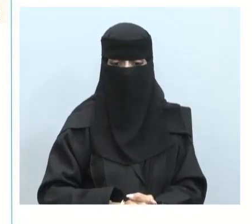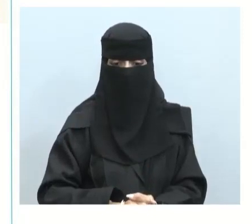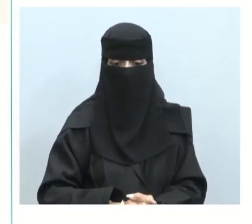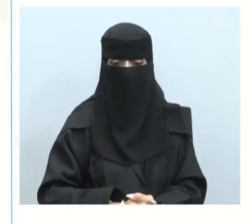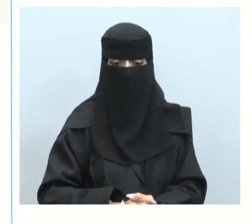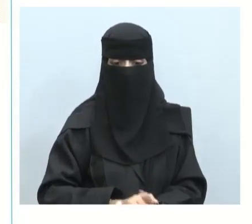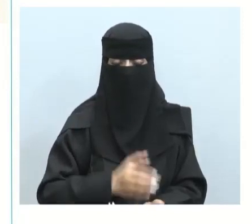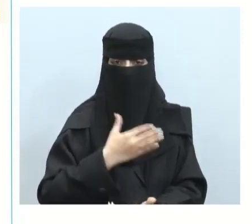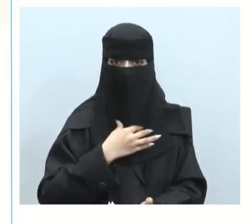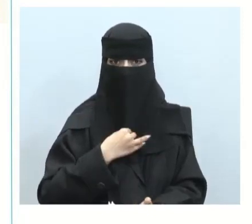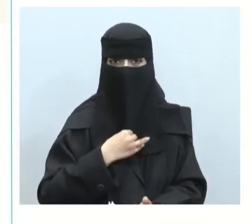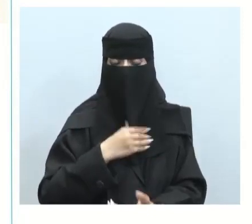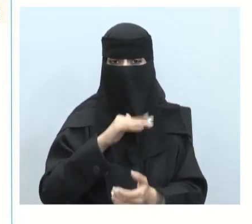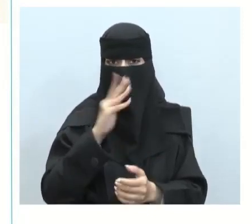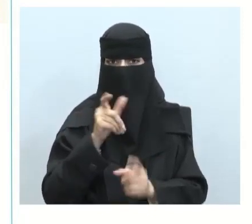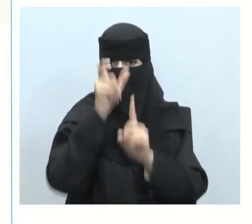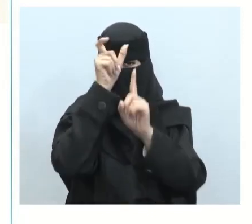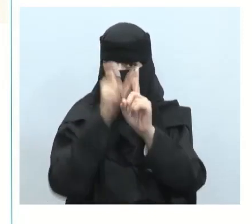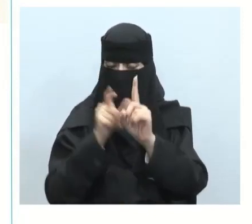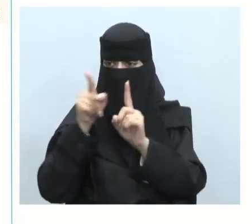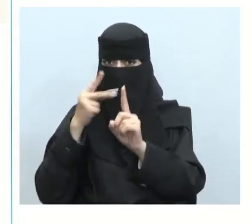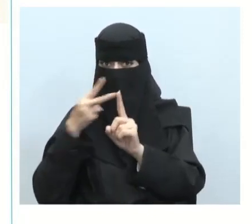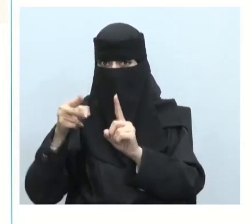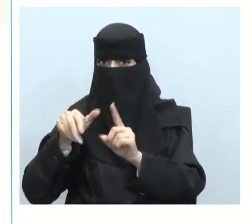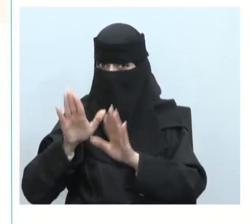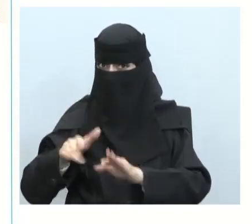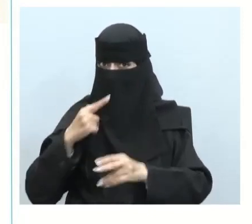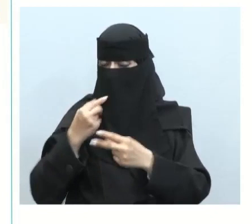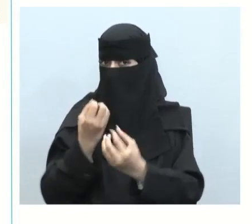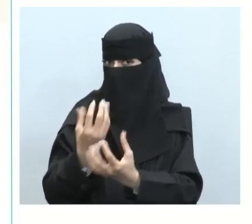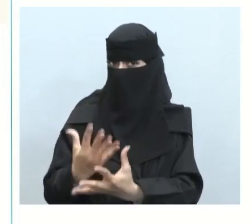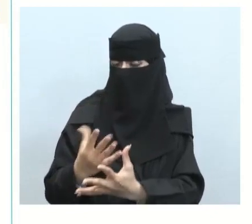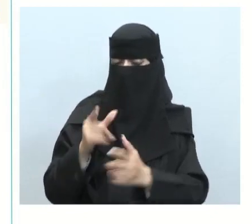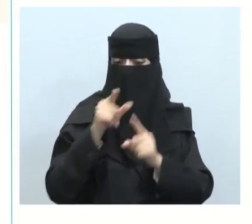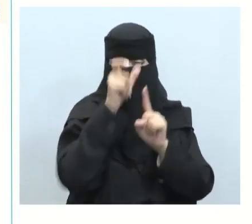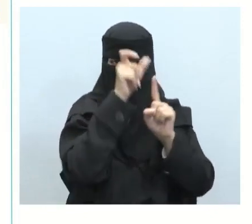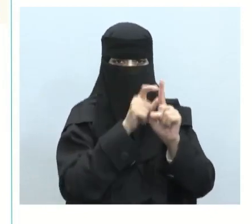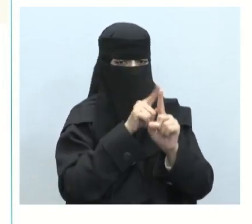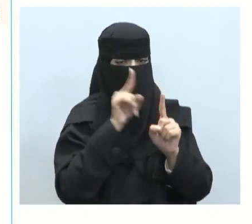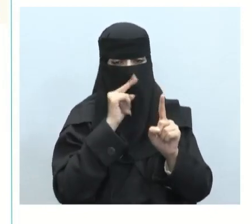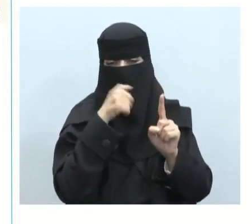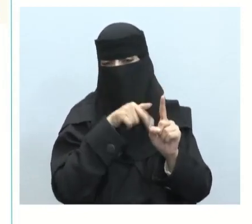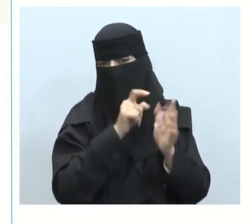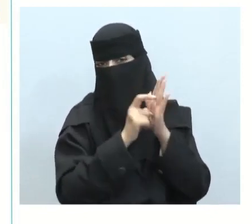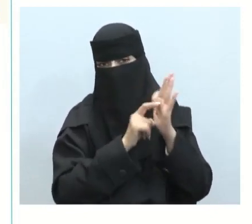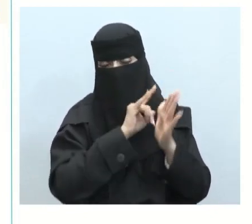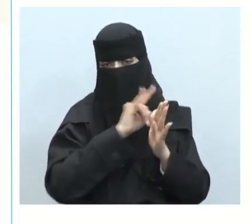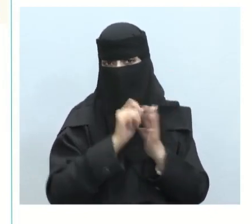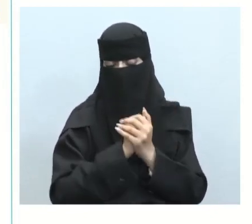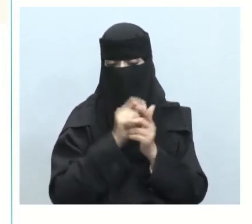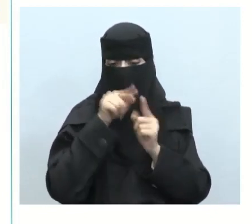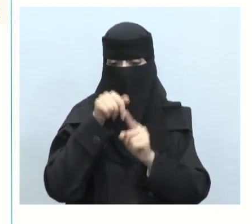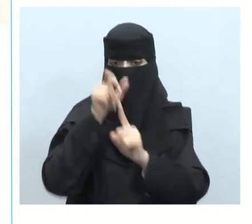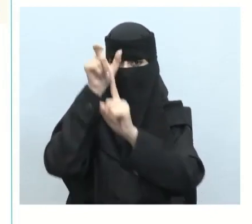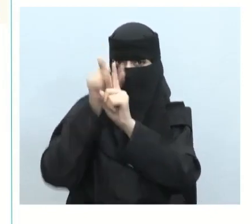فقط مؤيد الاداره الكلاسيكيه لديها مؤيدون وايضا قد يكون هنالك معارضون لهذه النمط